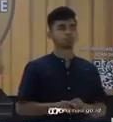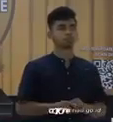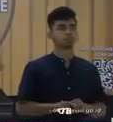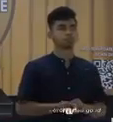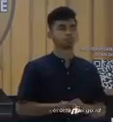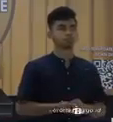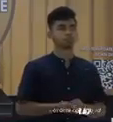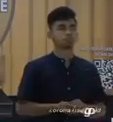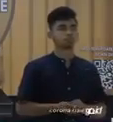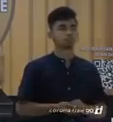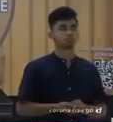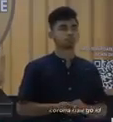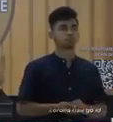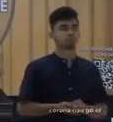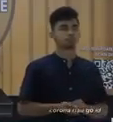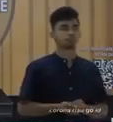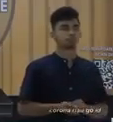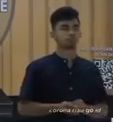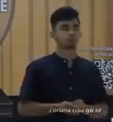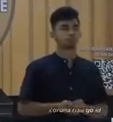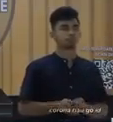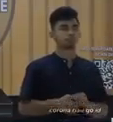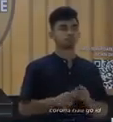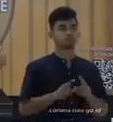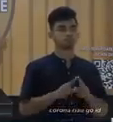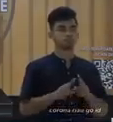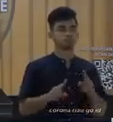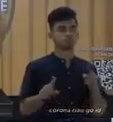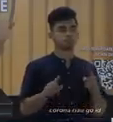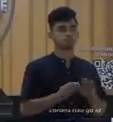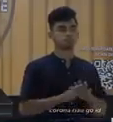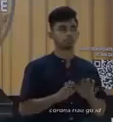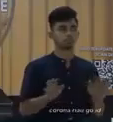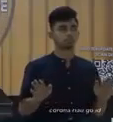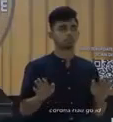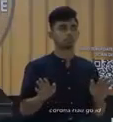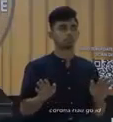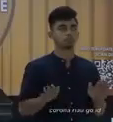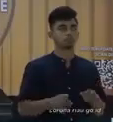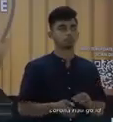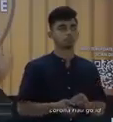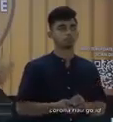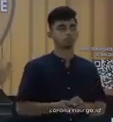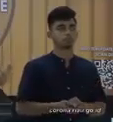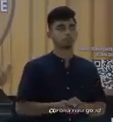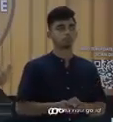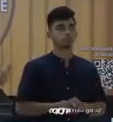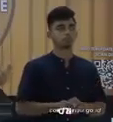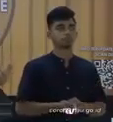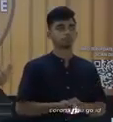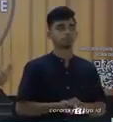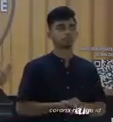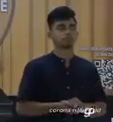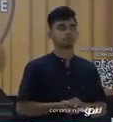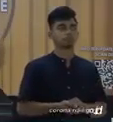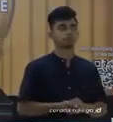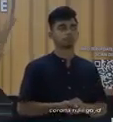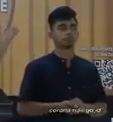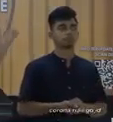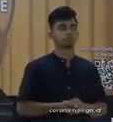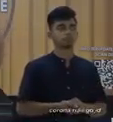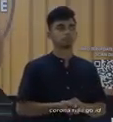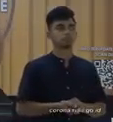mengenal social distancing atau physical distancing dari bulan Maret, April, dan Mei awal. Mereka